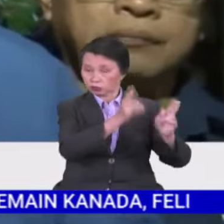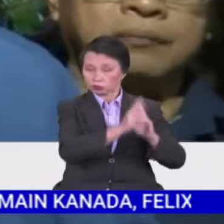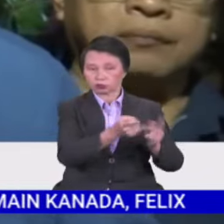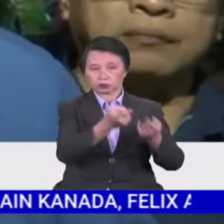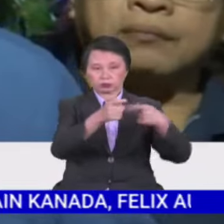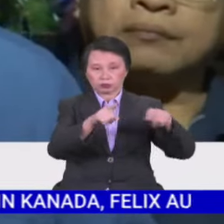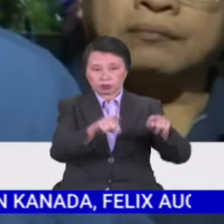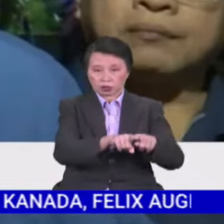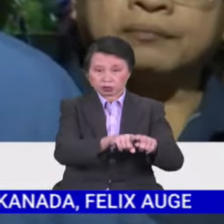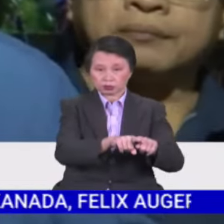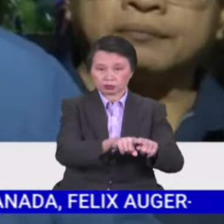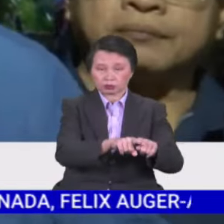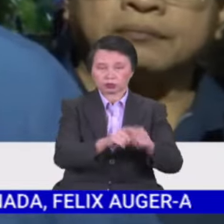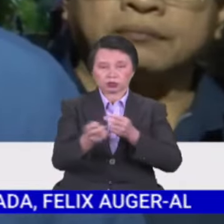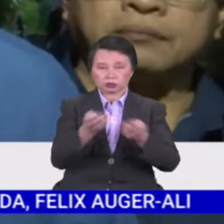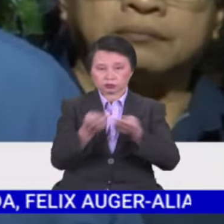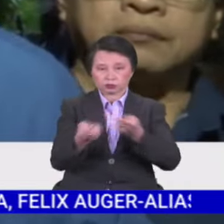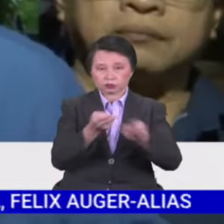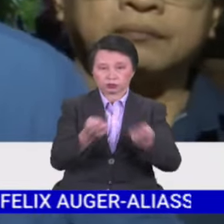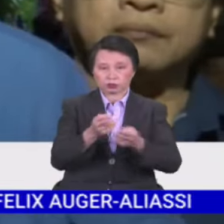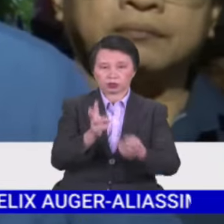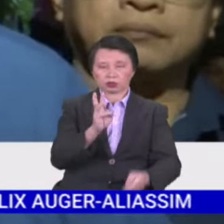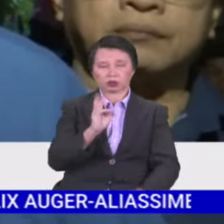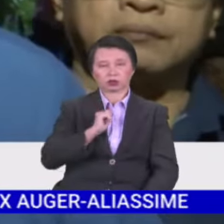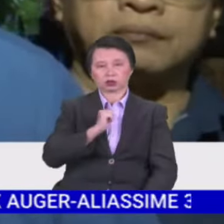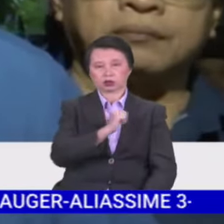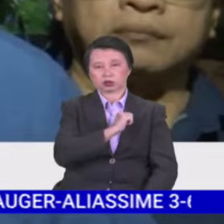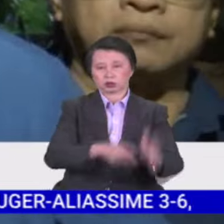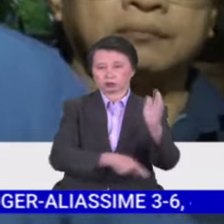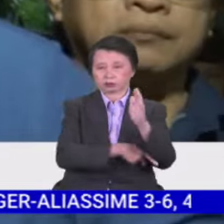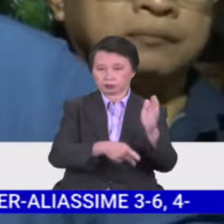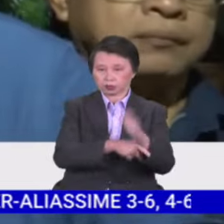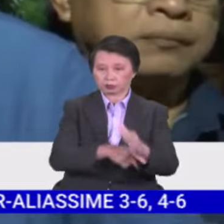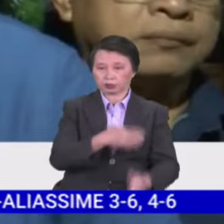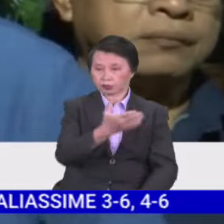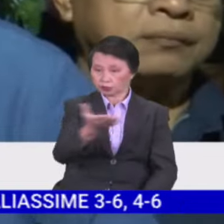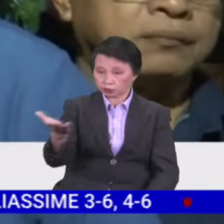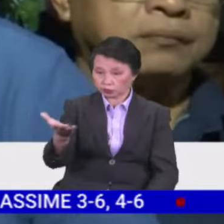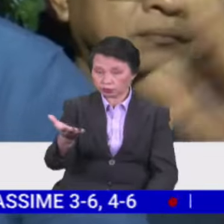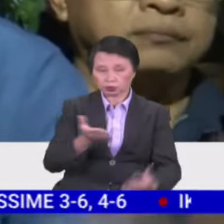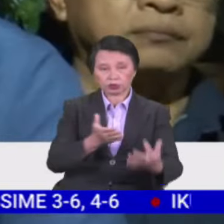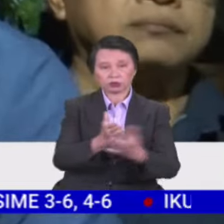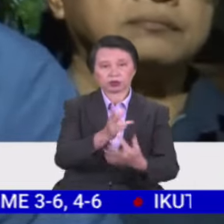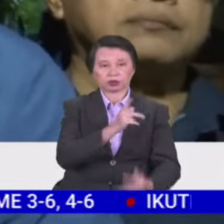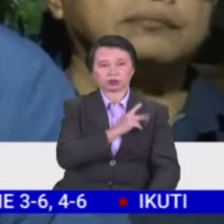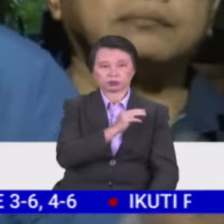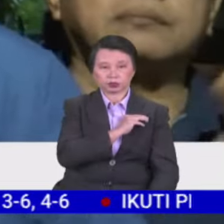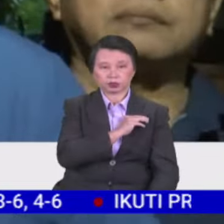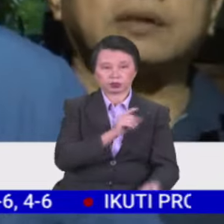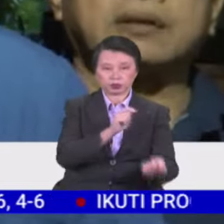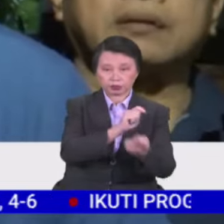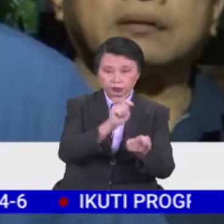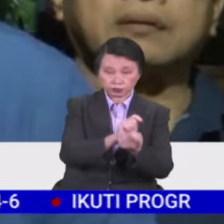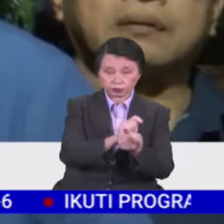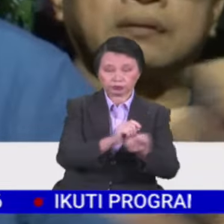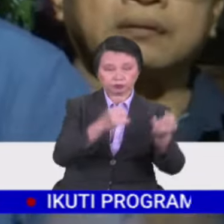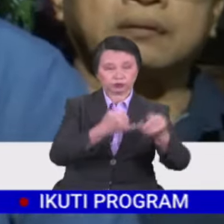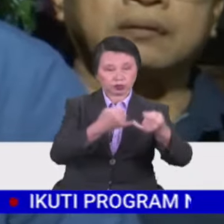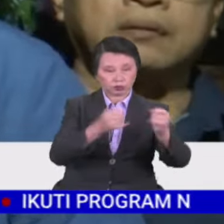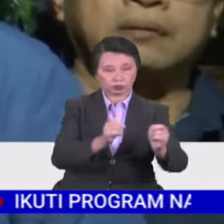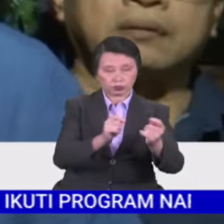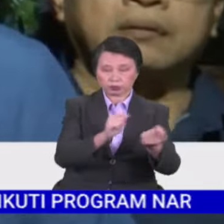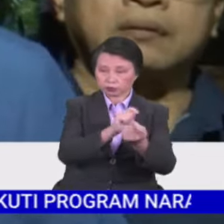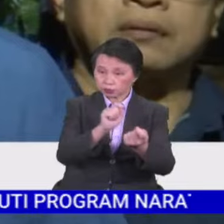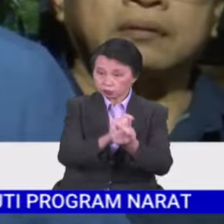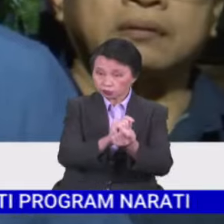berlaku yang diusahakan oleh ahli parlimen mereka melalui kementerian-kementerian tertentu, jabatan-jabatan